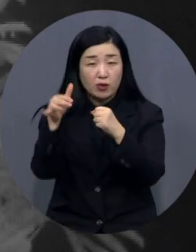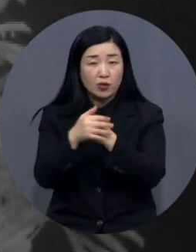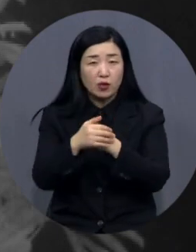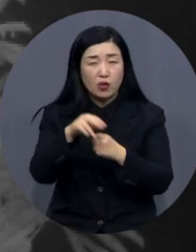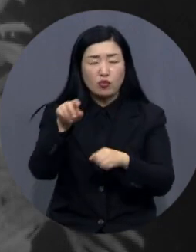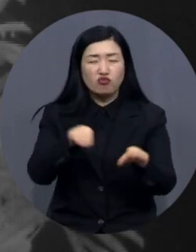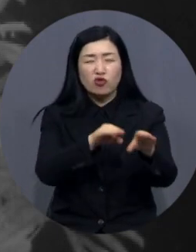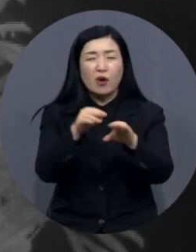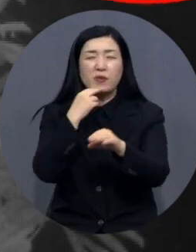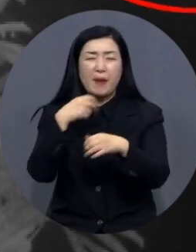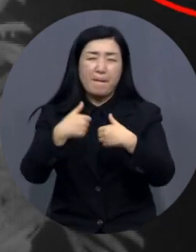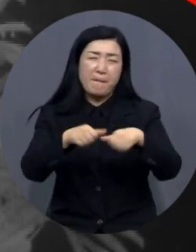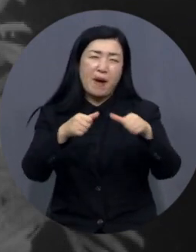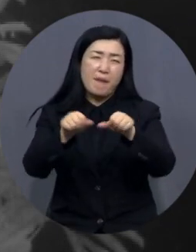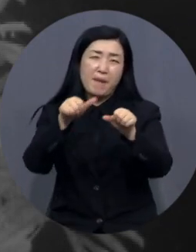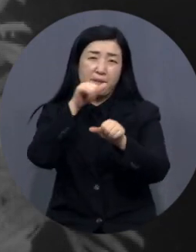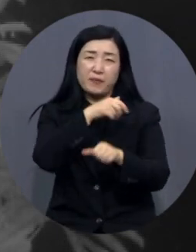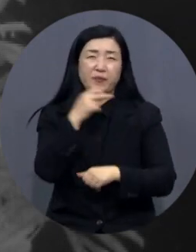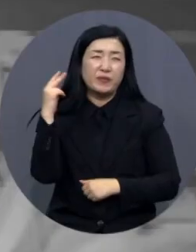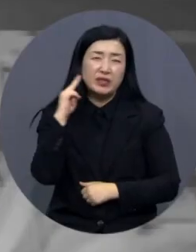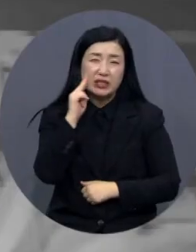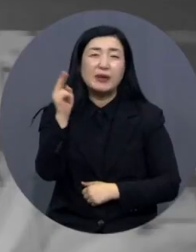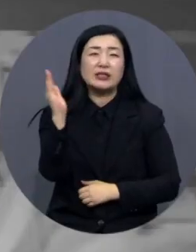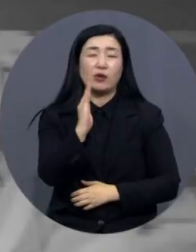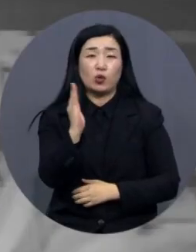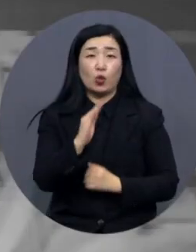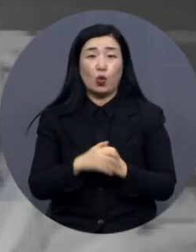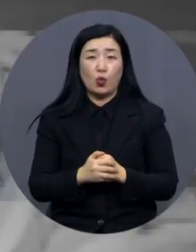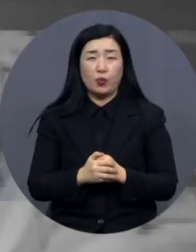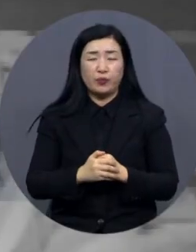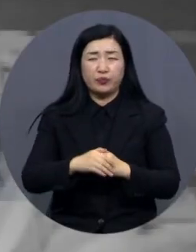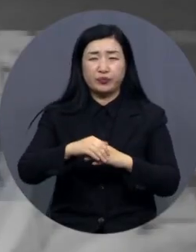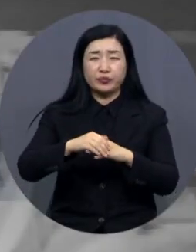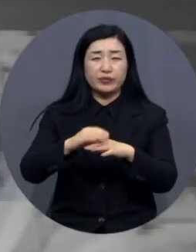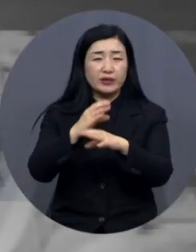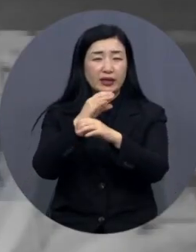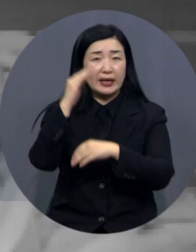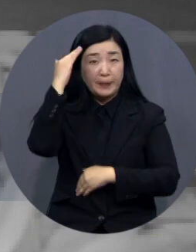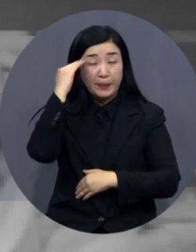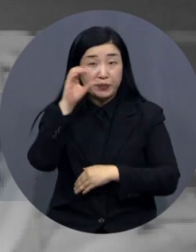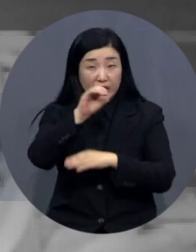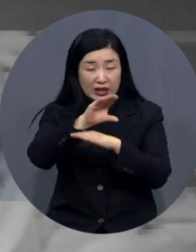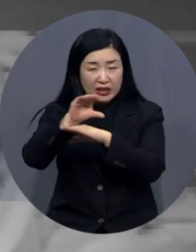어려울 정도로 망가졌습니다. 블랙박스 같은 거 다 떨어져 있고